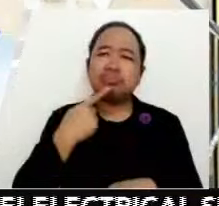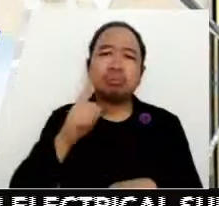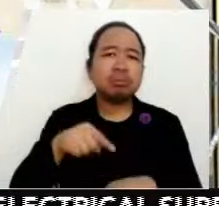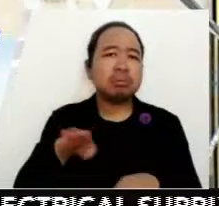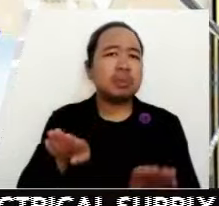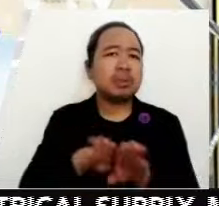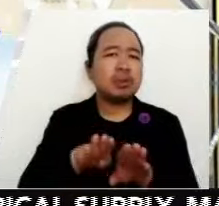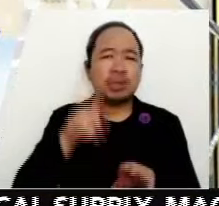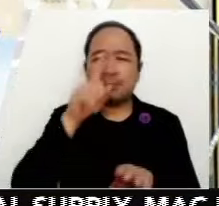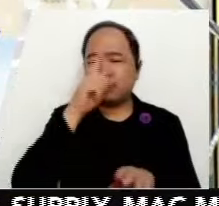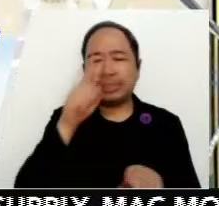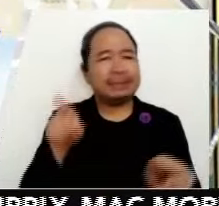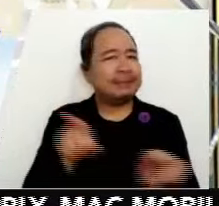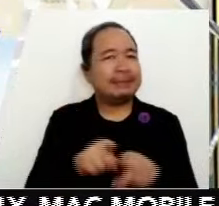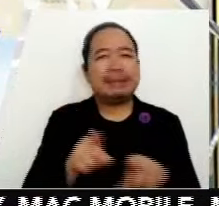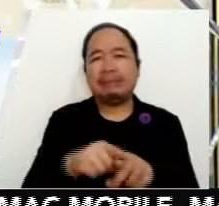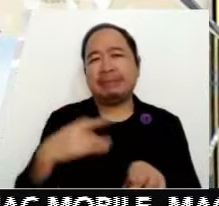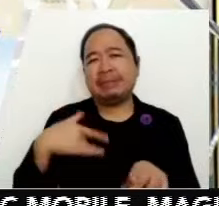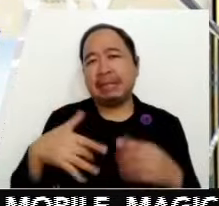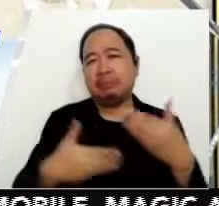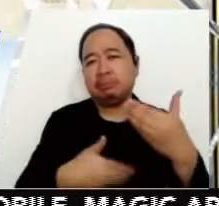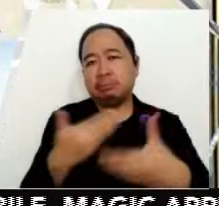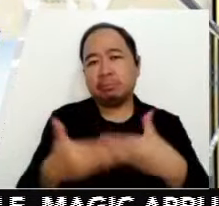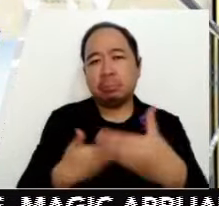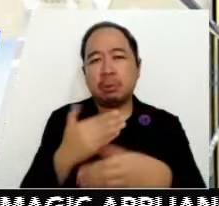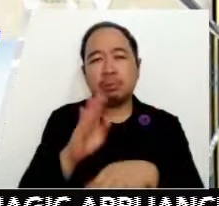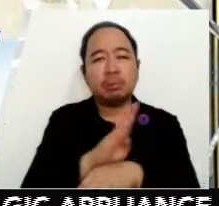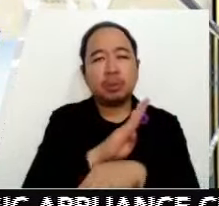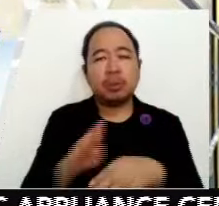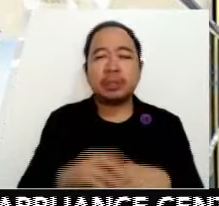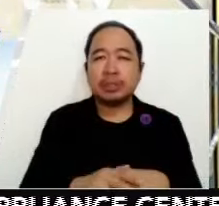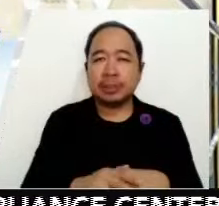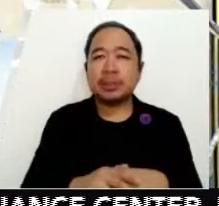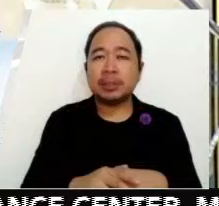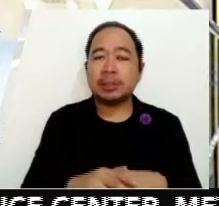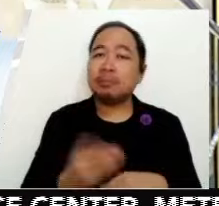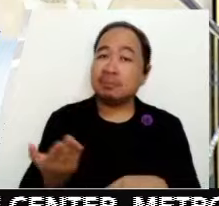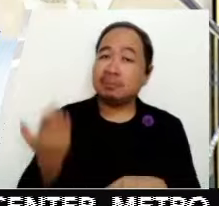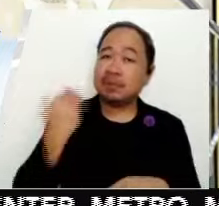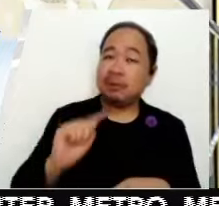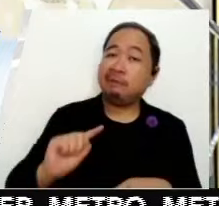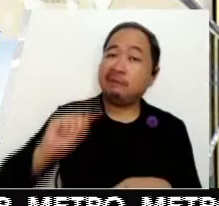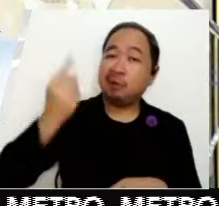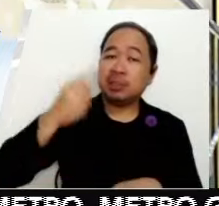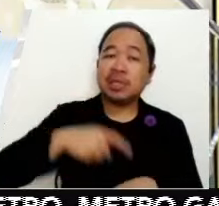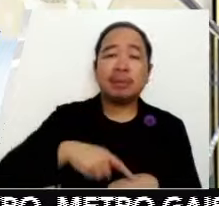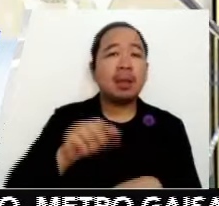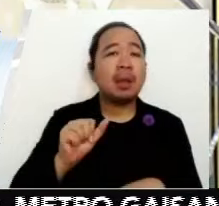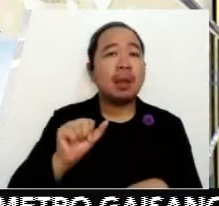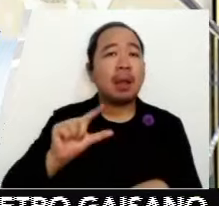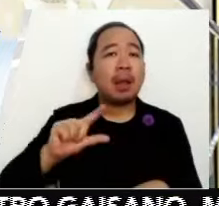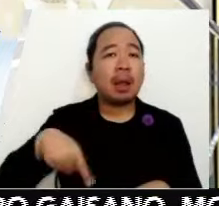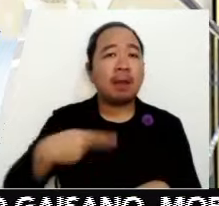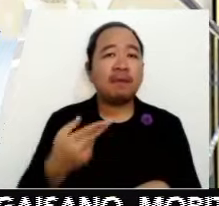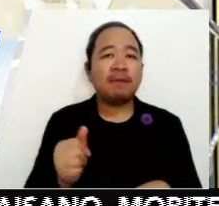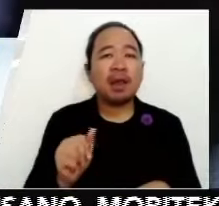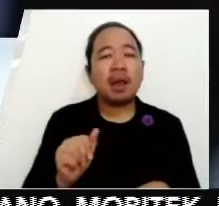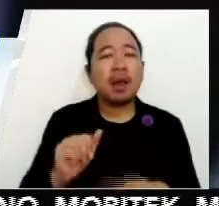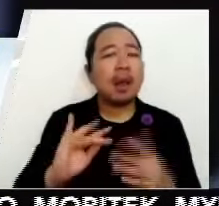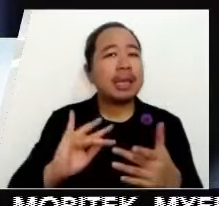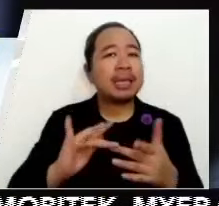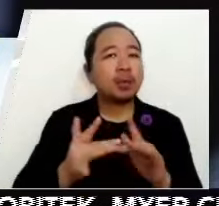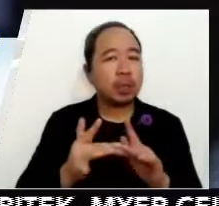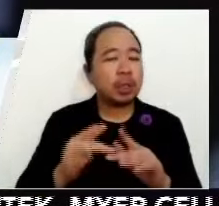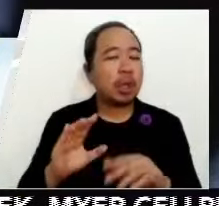ay pagpapatuloy nung naunang scheme under Alpha Network Corporation or Enworld,